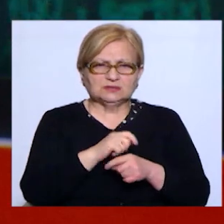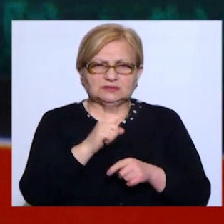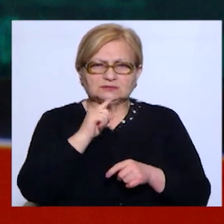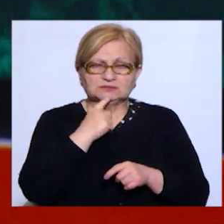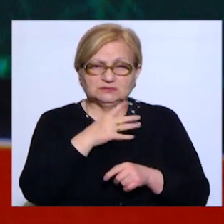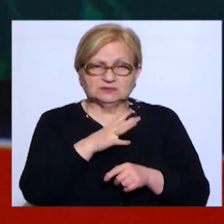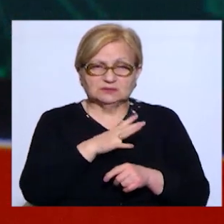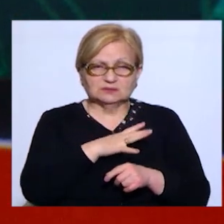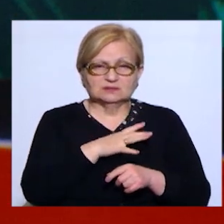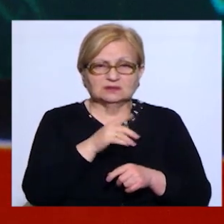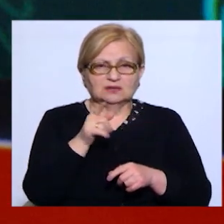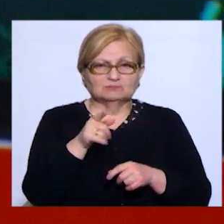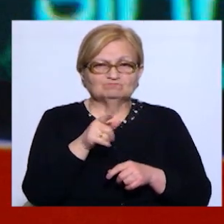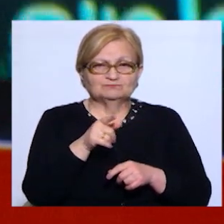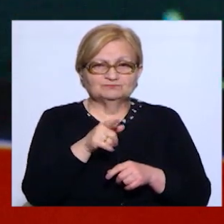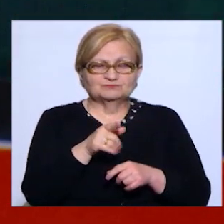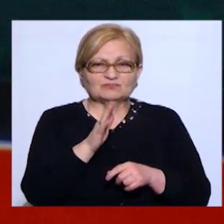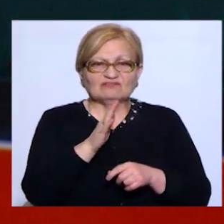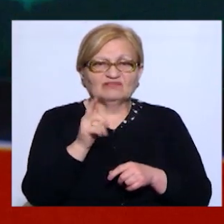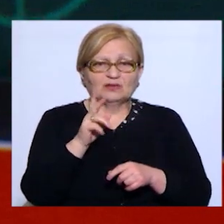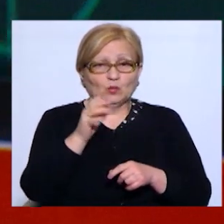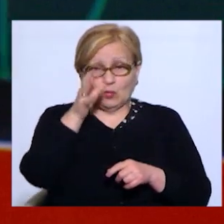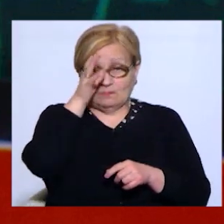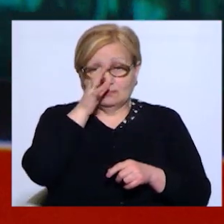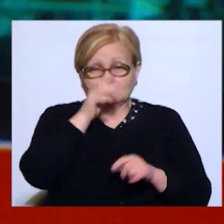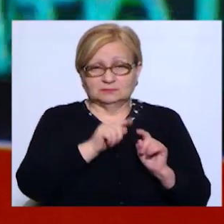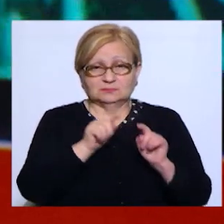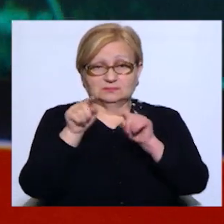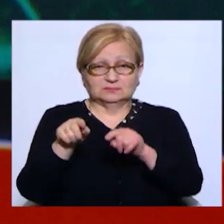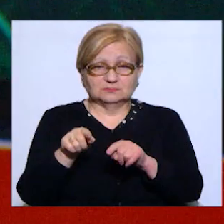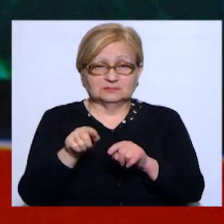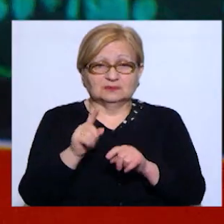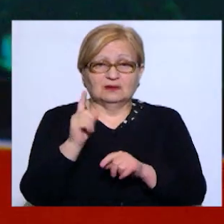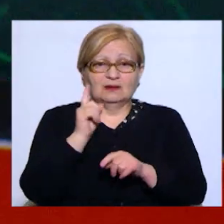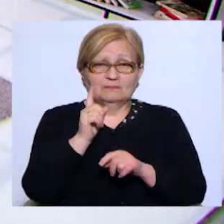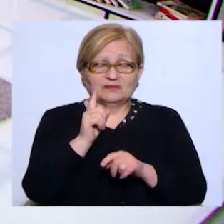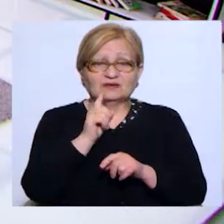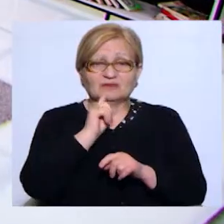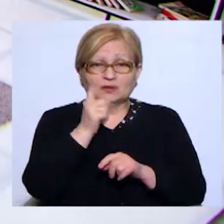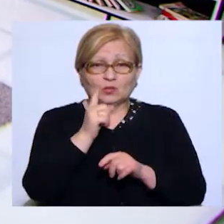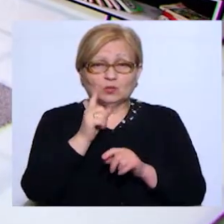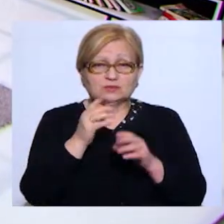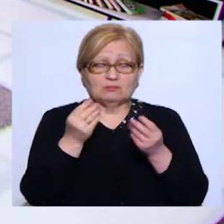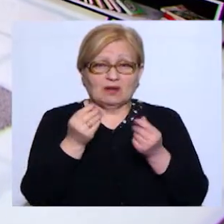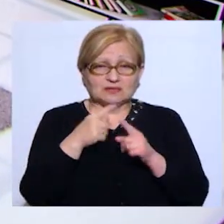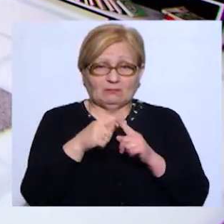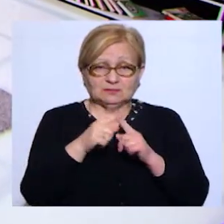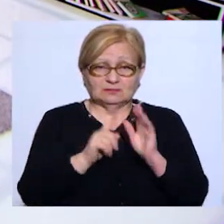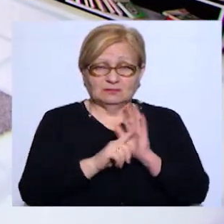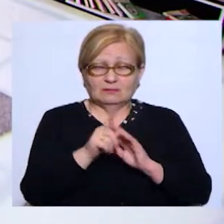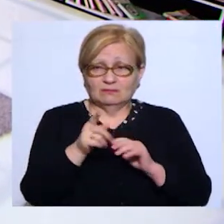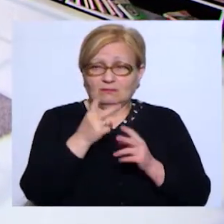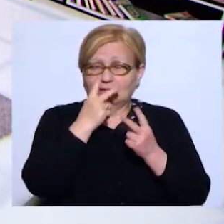იყო საჭირო. და ბატონმა ვეკუამ გადაიწყო მათემატიკურზე პირველი წელი ისწავლა და იმდენად მოეწონა ეს საგანი,